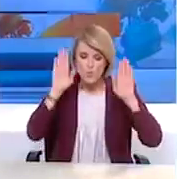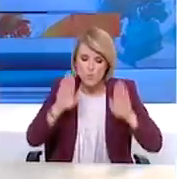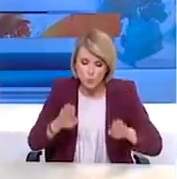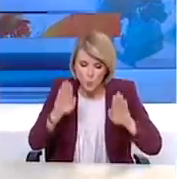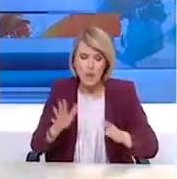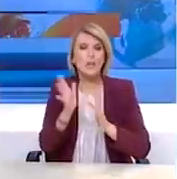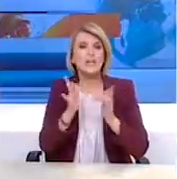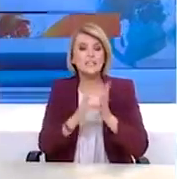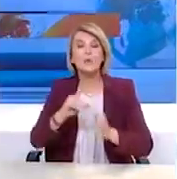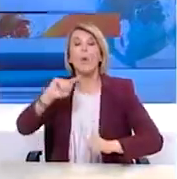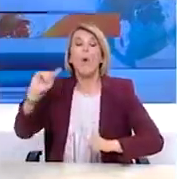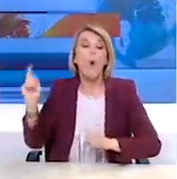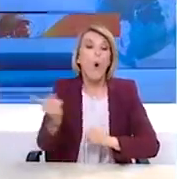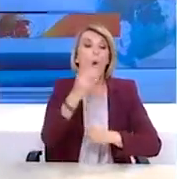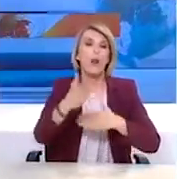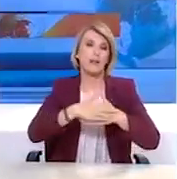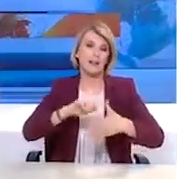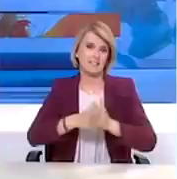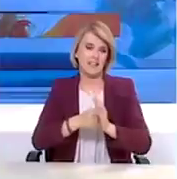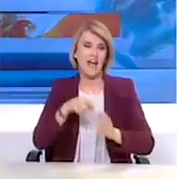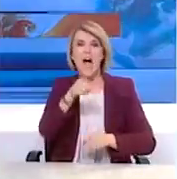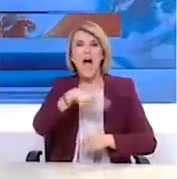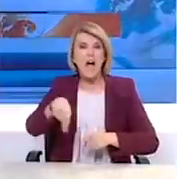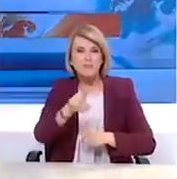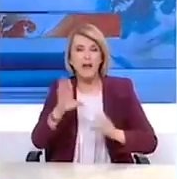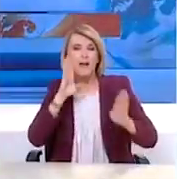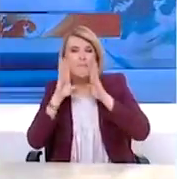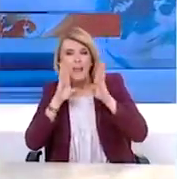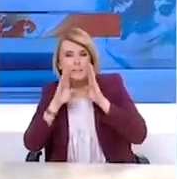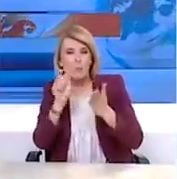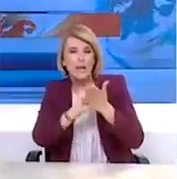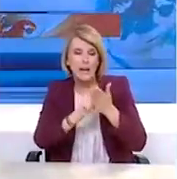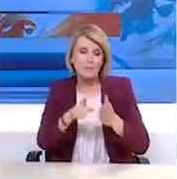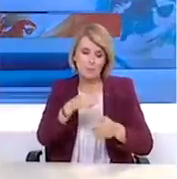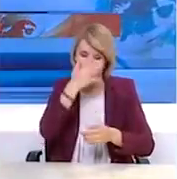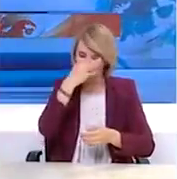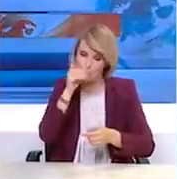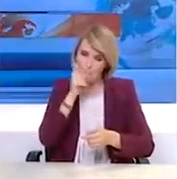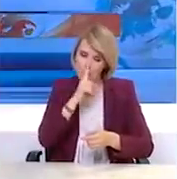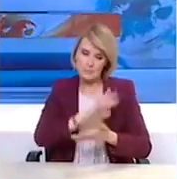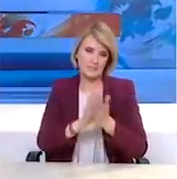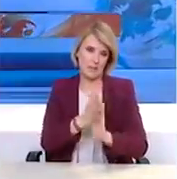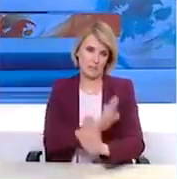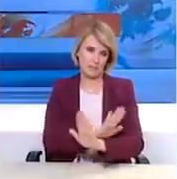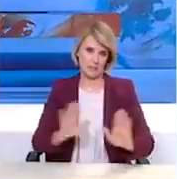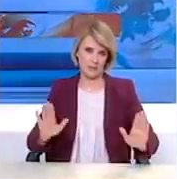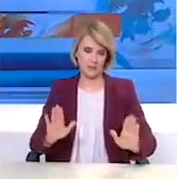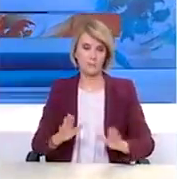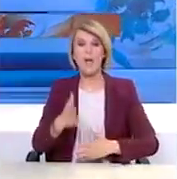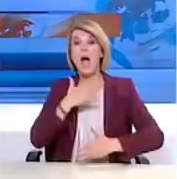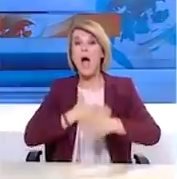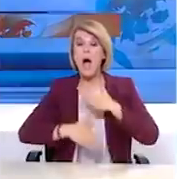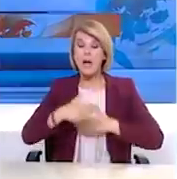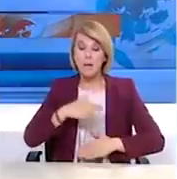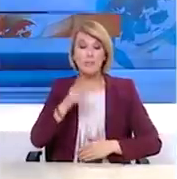που γράφονται ή ακούγονται είναι παντελώς ανεδαφικά και αβάσιμα. Αγαπητοί μου συμπολίτες, κυρίες και